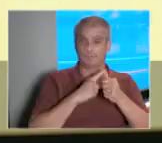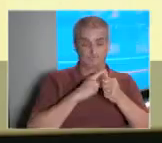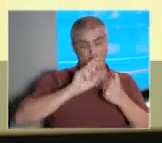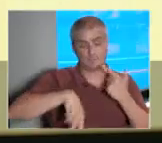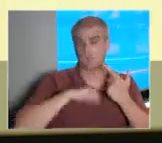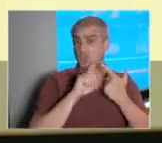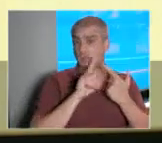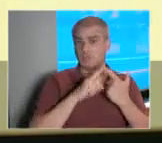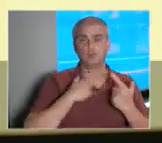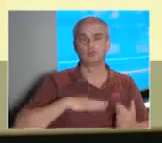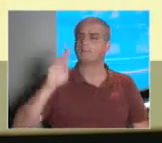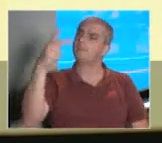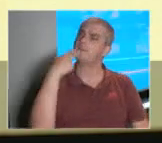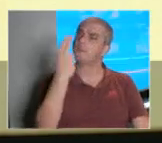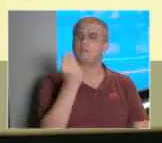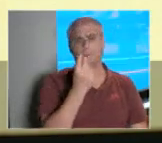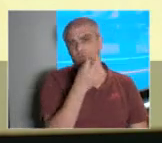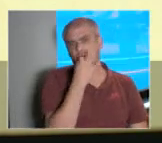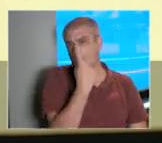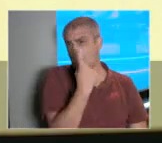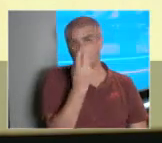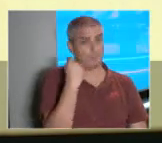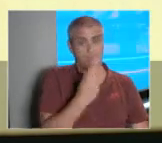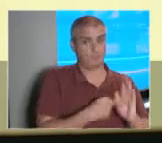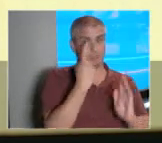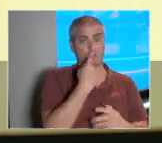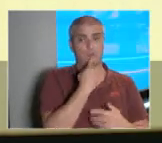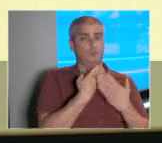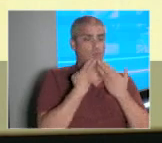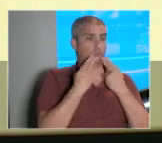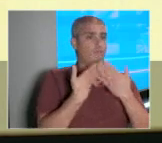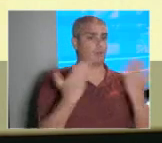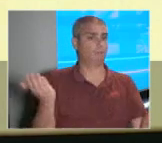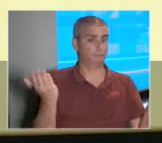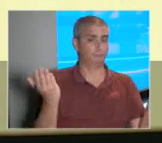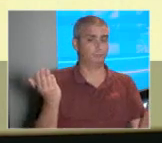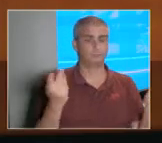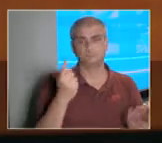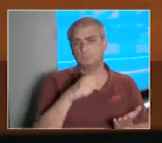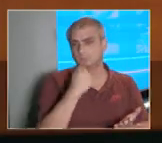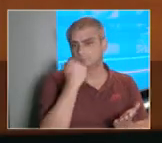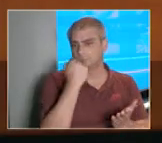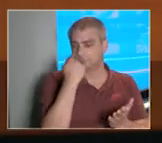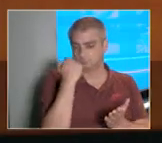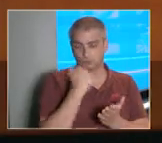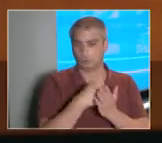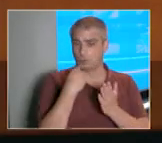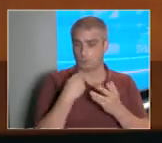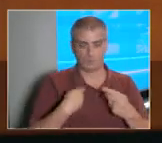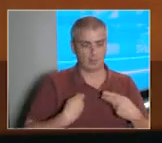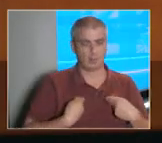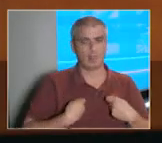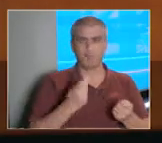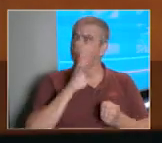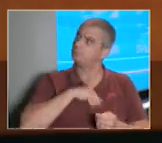אני רוצה שנתניהו ישיב על שאלה אחת שהוא נתן לה תשובה פעם ראשונה בפומבי. העניין של אישור מכירת צוללות מתקדמות